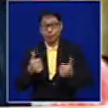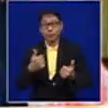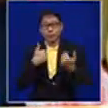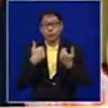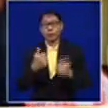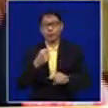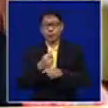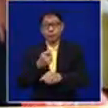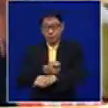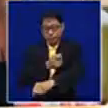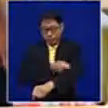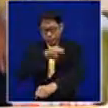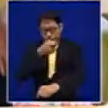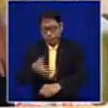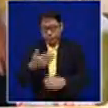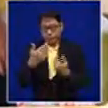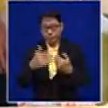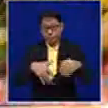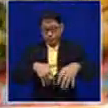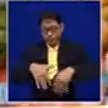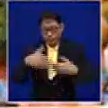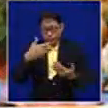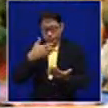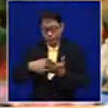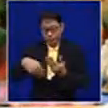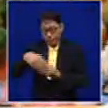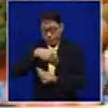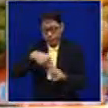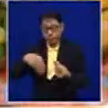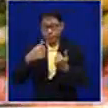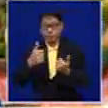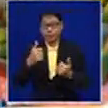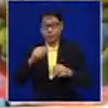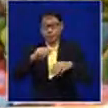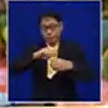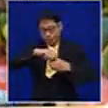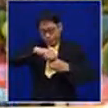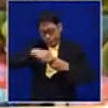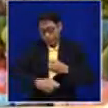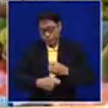สร้างรายได้ให้คนในชุมชนกระตุ้นเศรษฐกิจในพื้นที่โอ้โหส้มโอน่าท